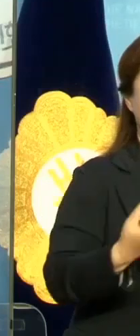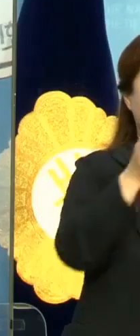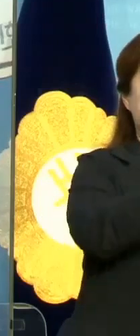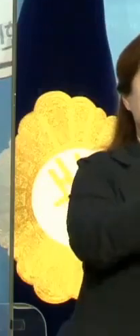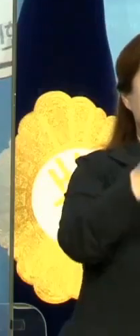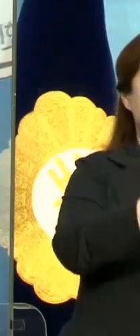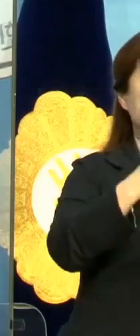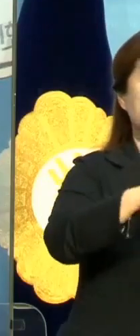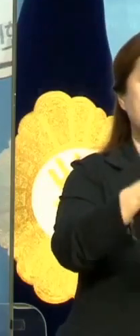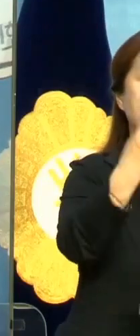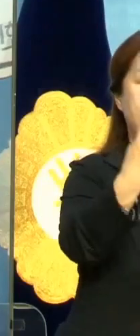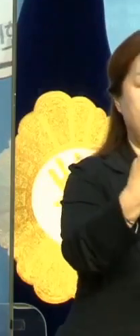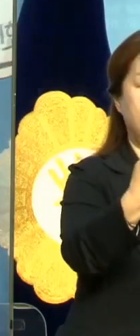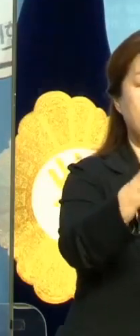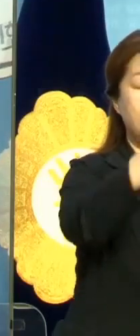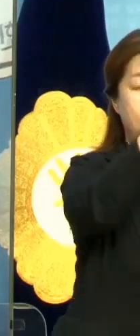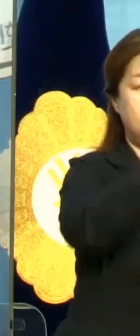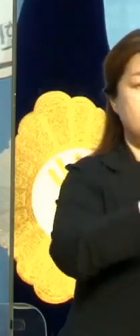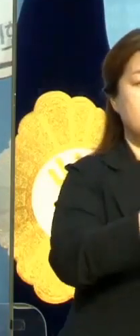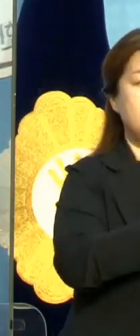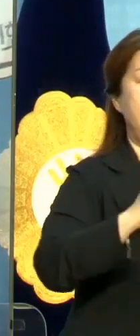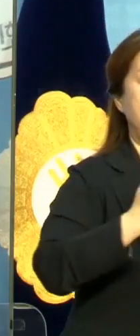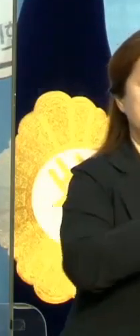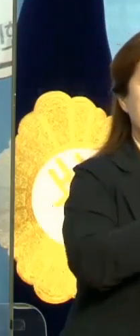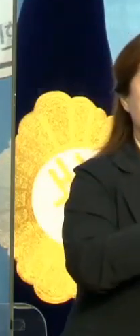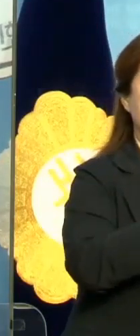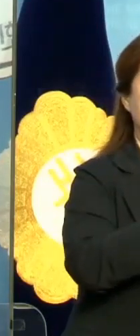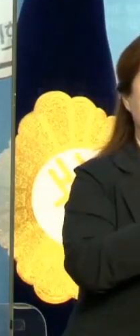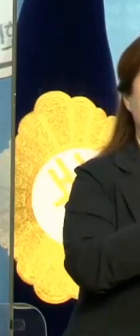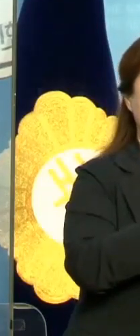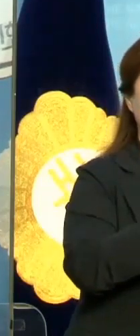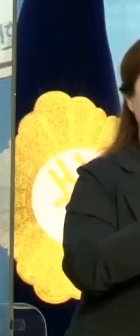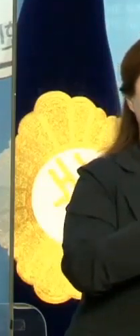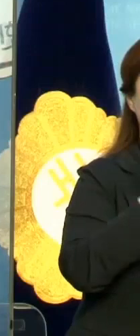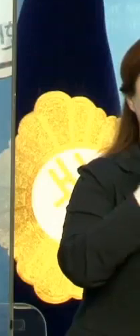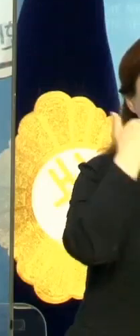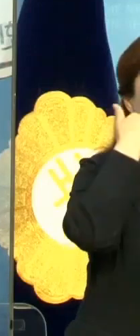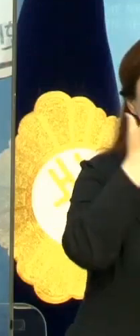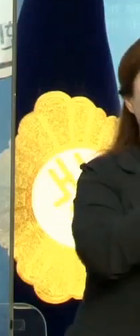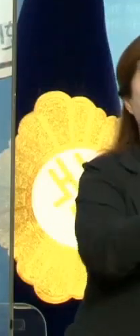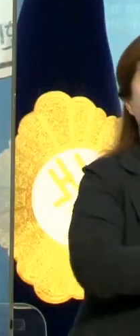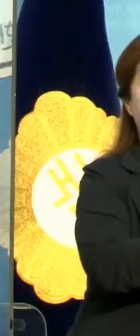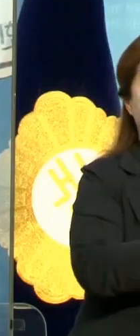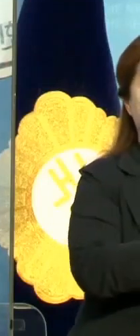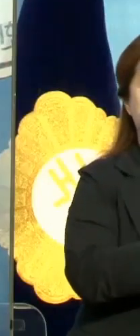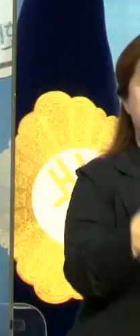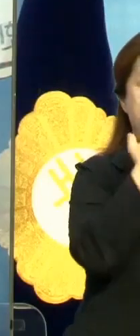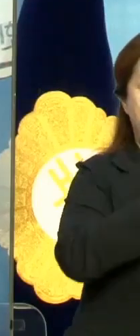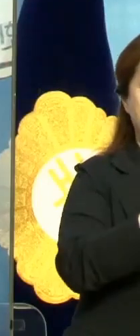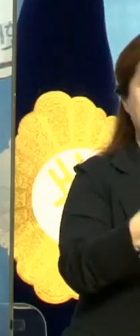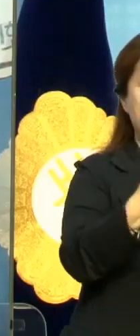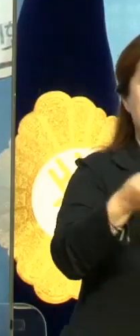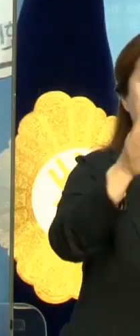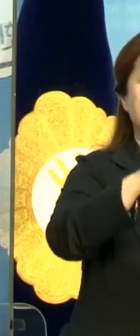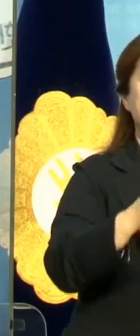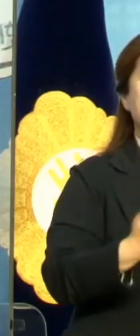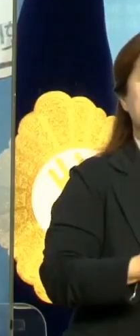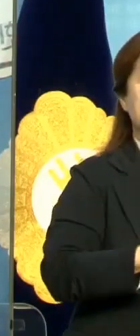그 과정에서 가족 건설 타가 수천억대 공사를 수주했다 는 점입니다